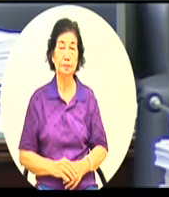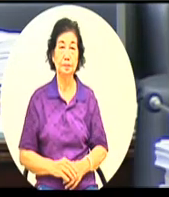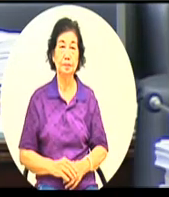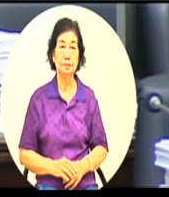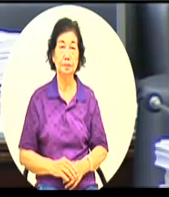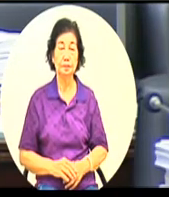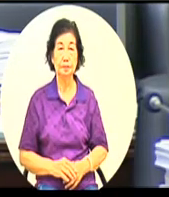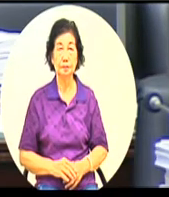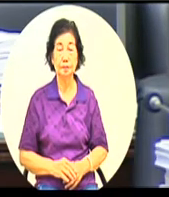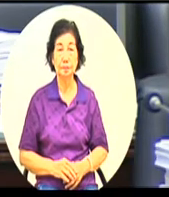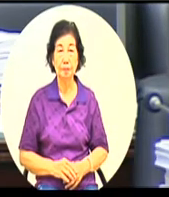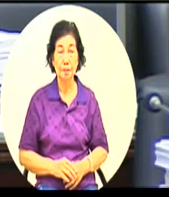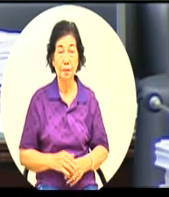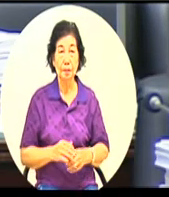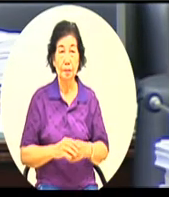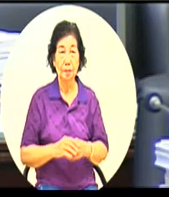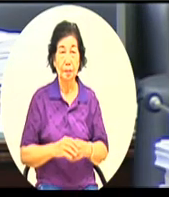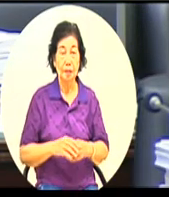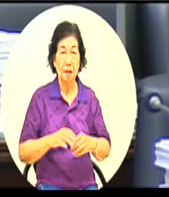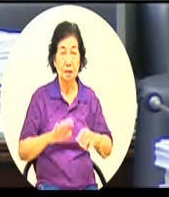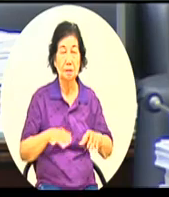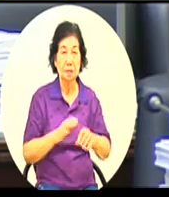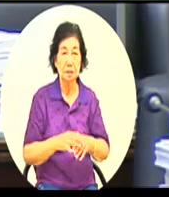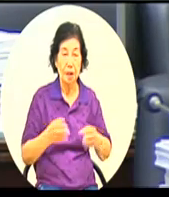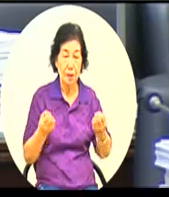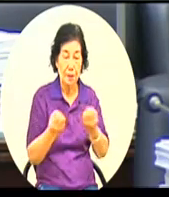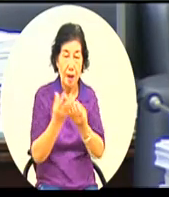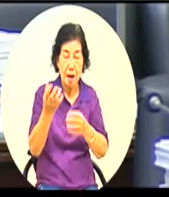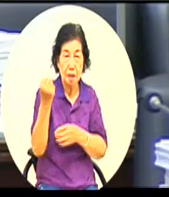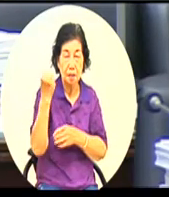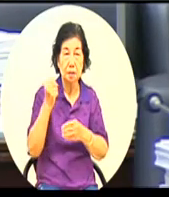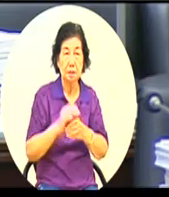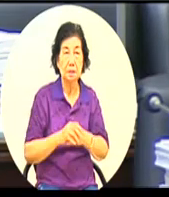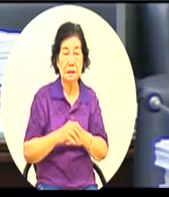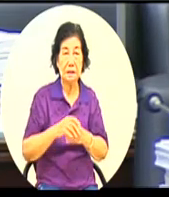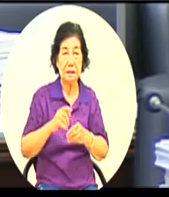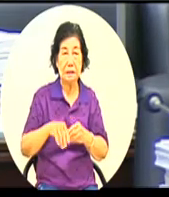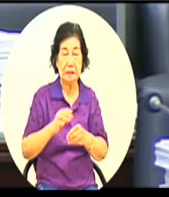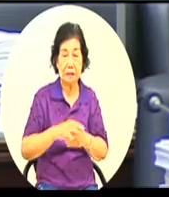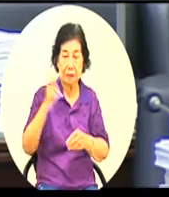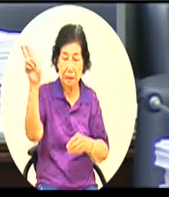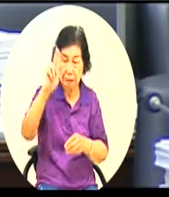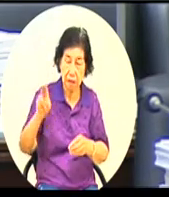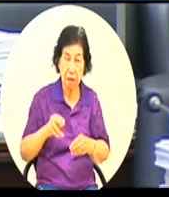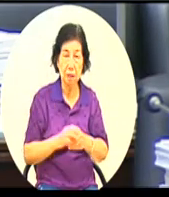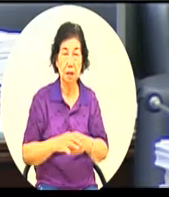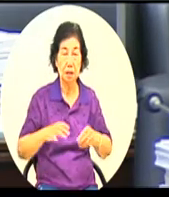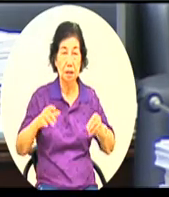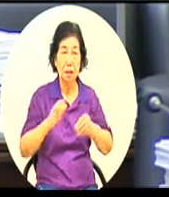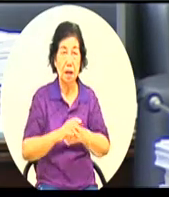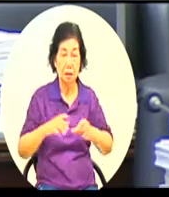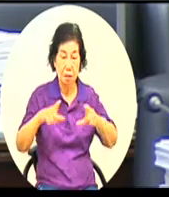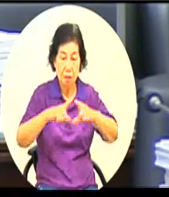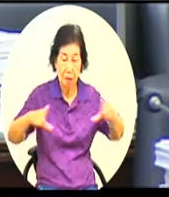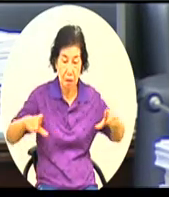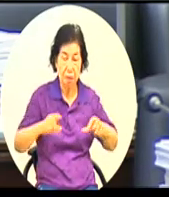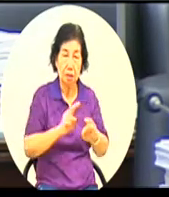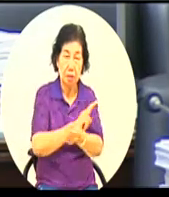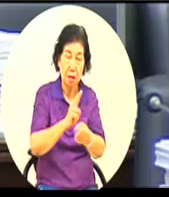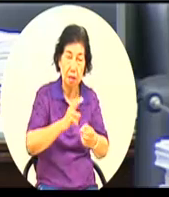兴达港火力发电厂、大那埔火力发电